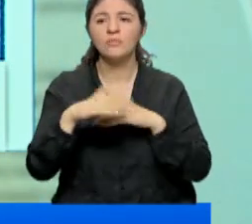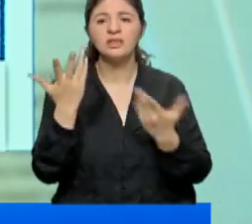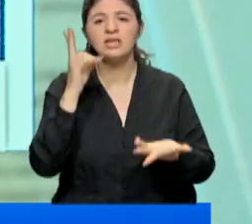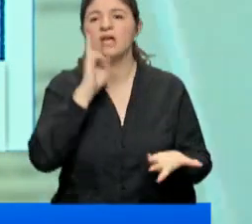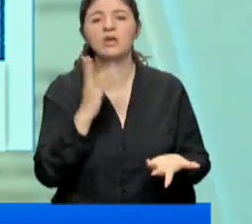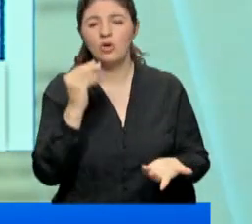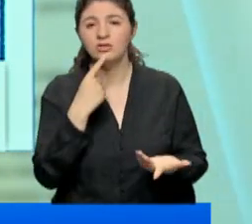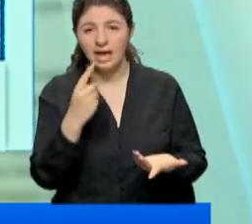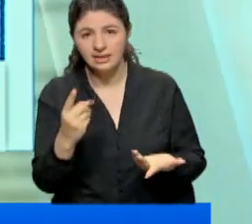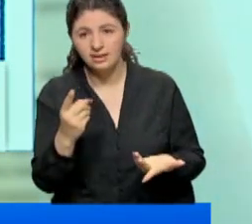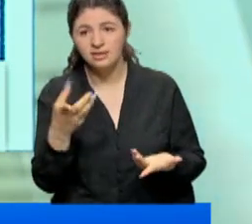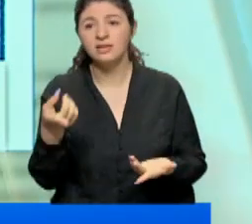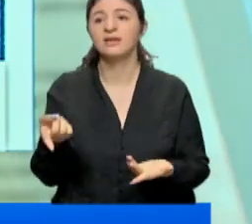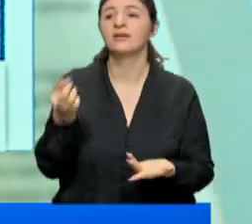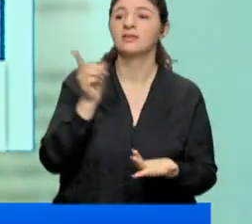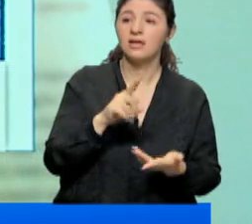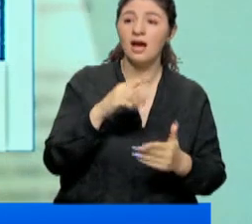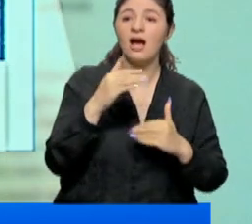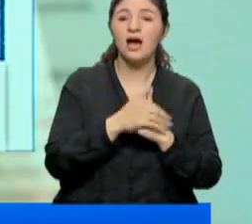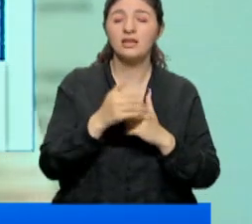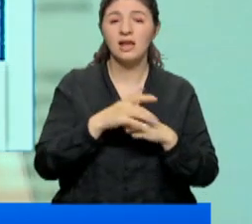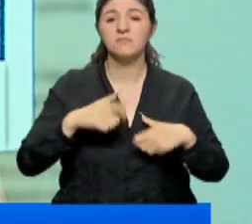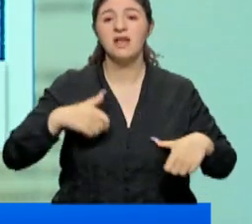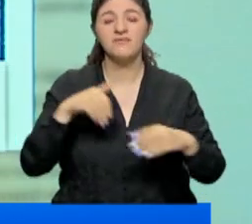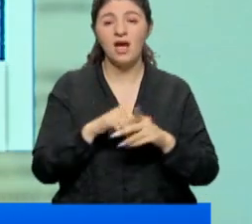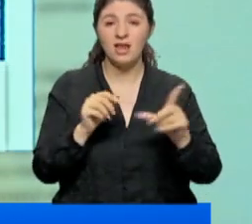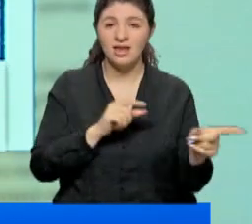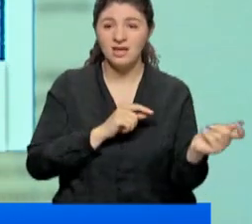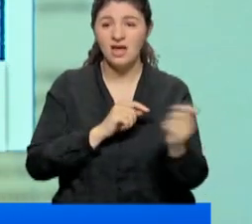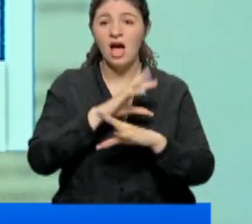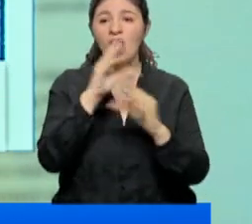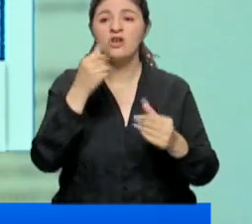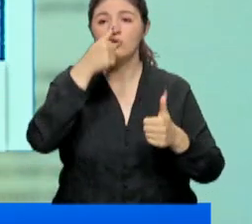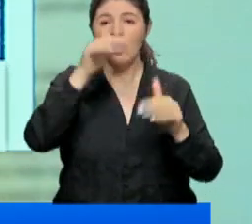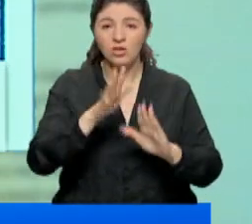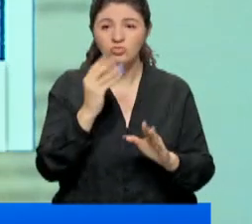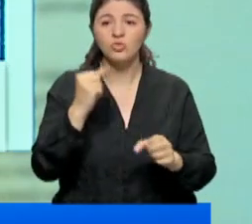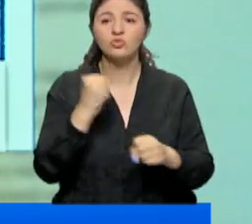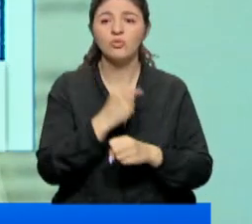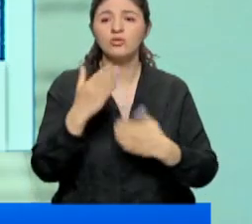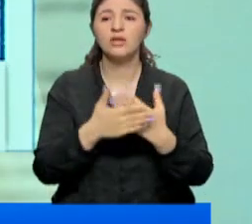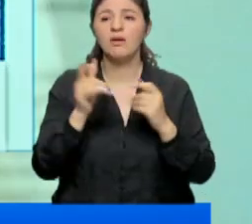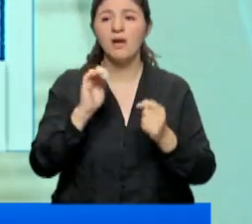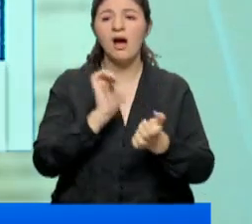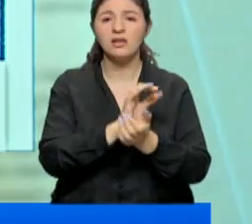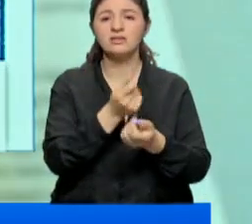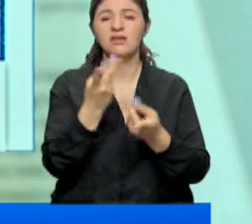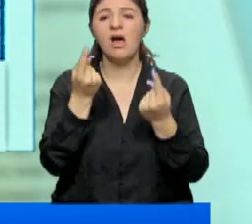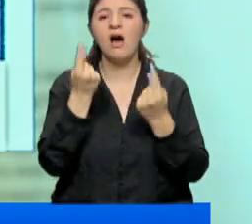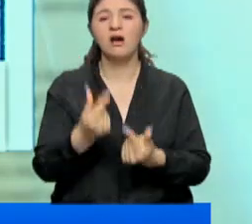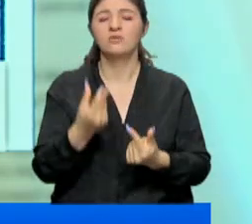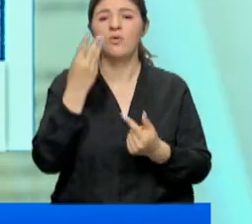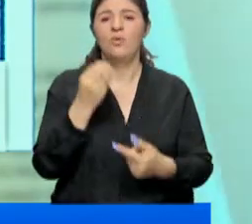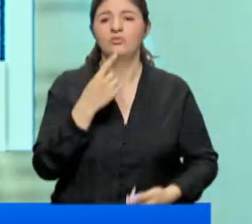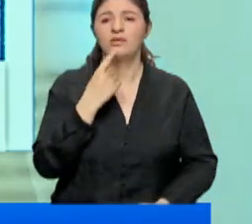zenginleşti derken ve Antalya milletvekili Kemal Çelik her yer doğalgaz oldu kömür yardımı yapılan aile sayısı